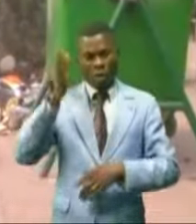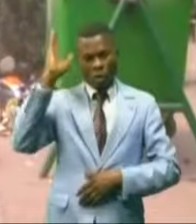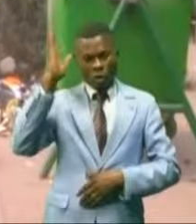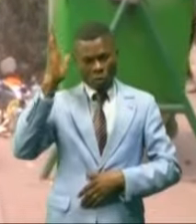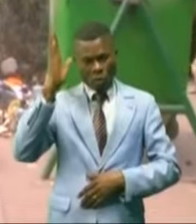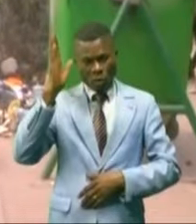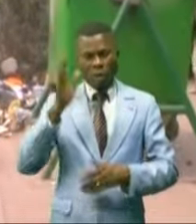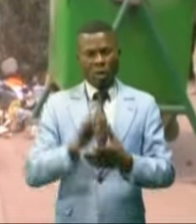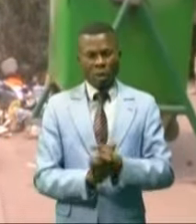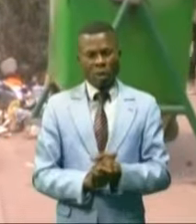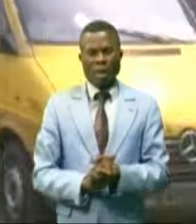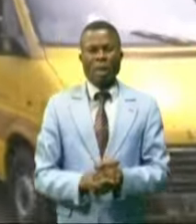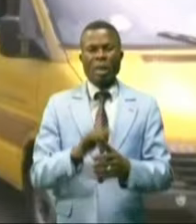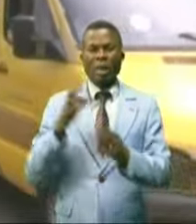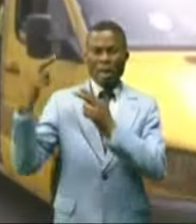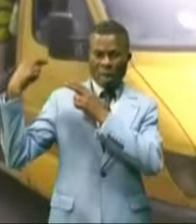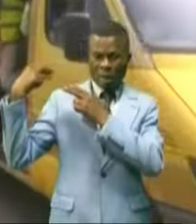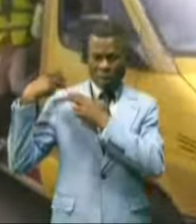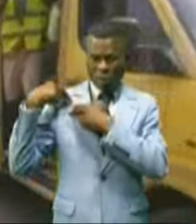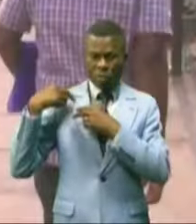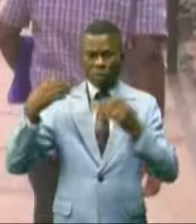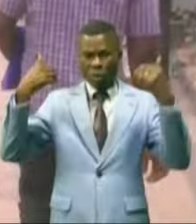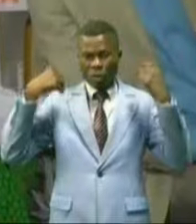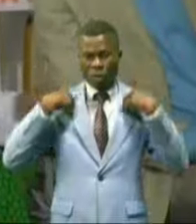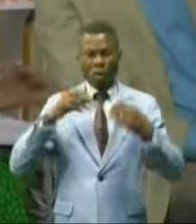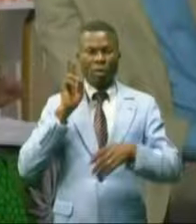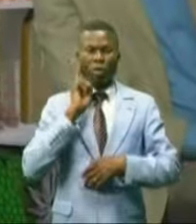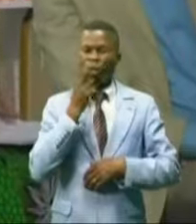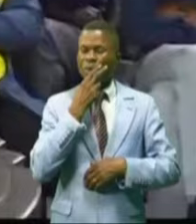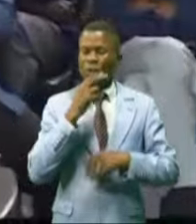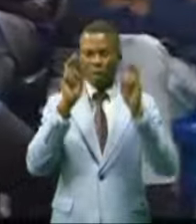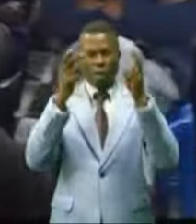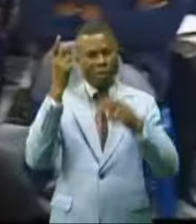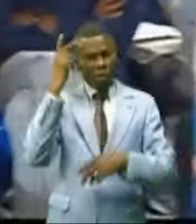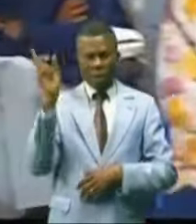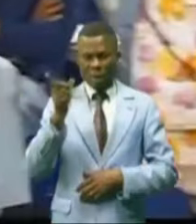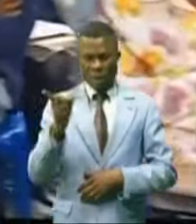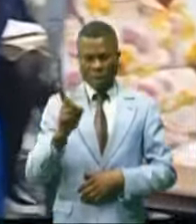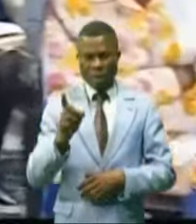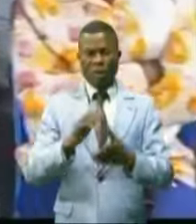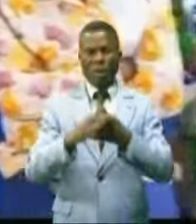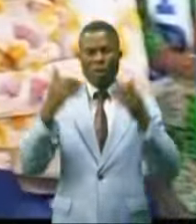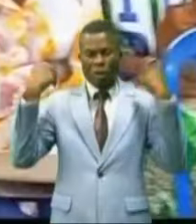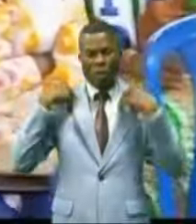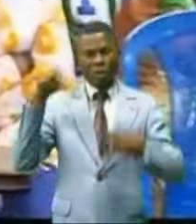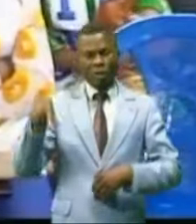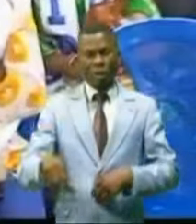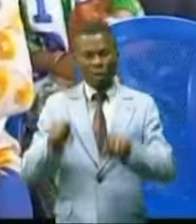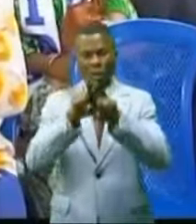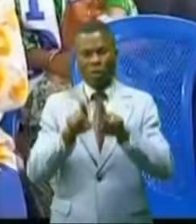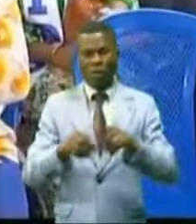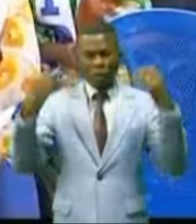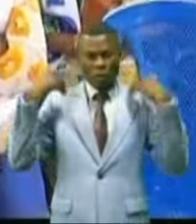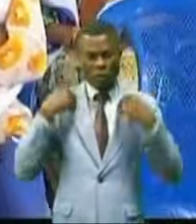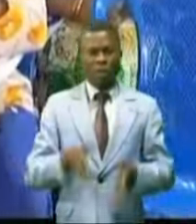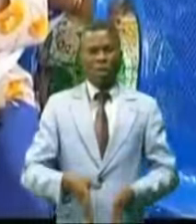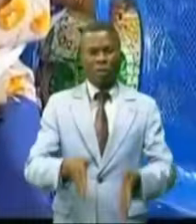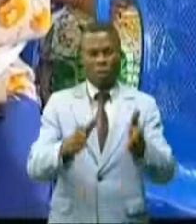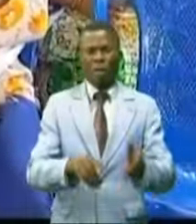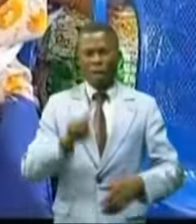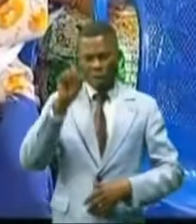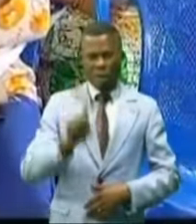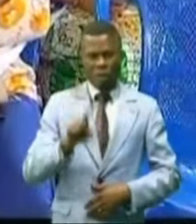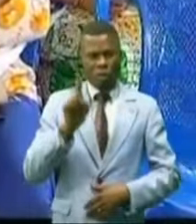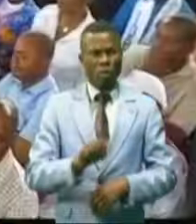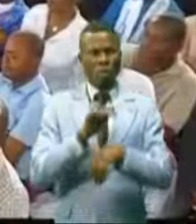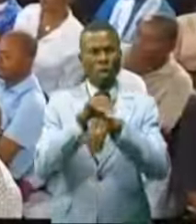la seule responsabilité des autorités de l'hôtel de ville. Bourgmestre, chef de quartier et chef de rue ont l'obligation d'y